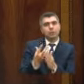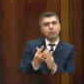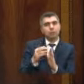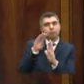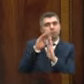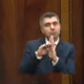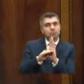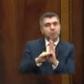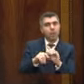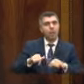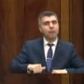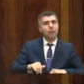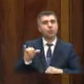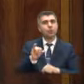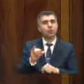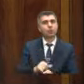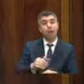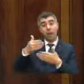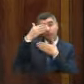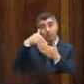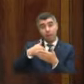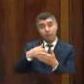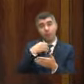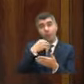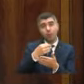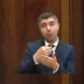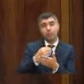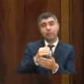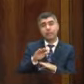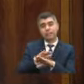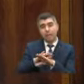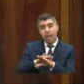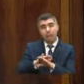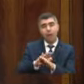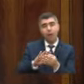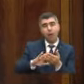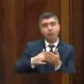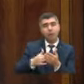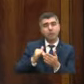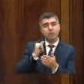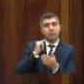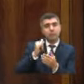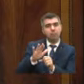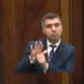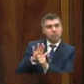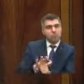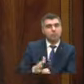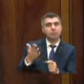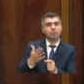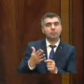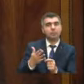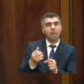الجديد. المغاربه كيقولوا ان لا جدوى من سياستكم لا شعبيه، وهم يعيشون المزيد من الحقره والتهميش